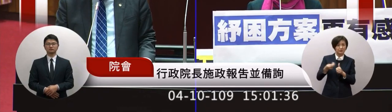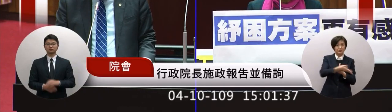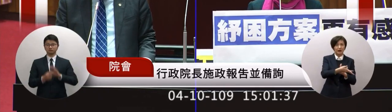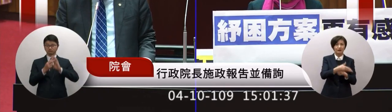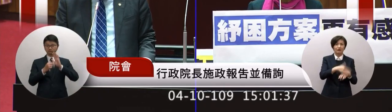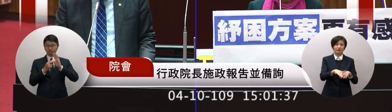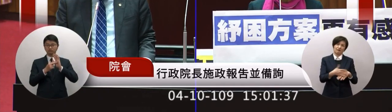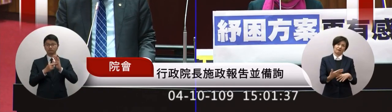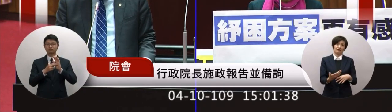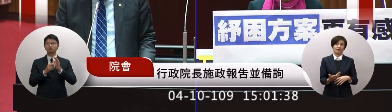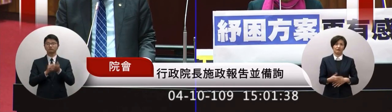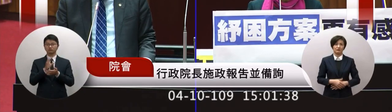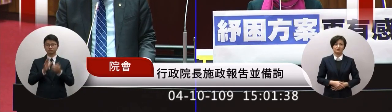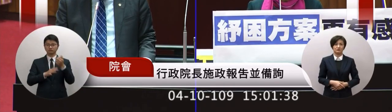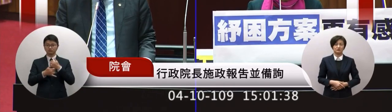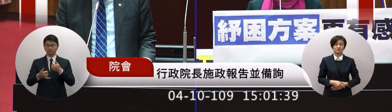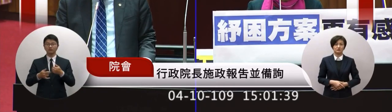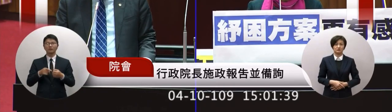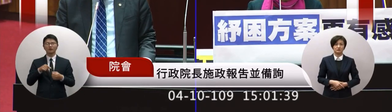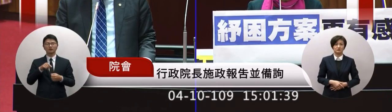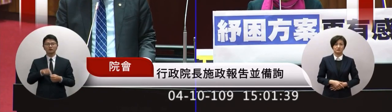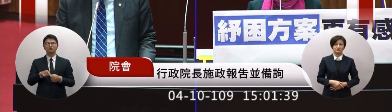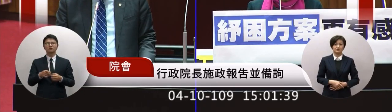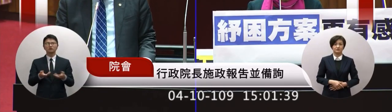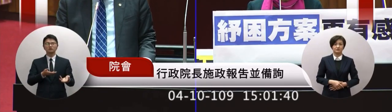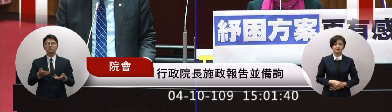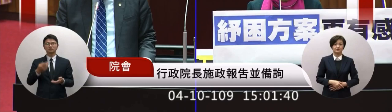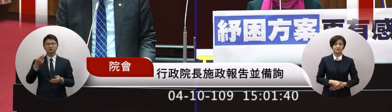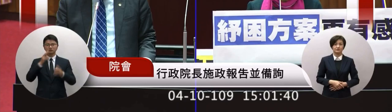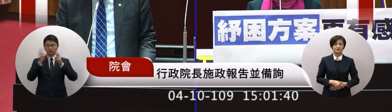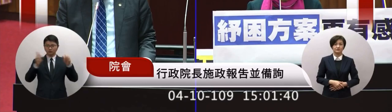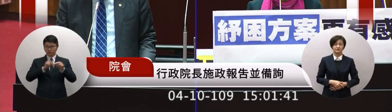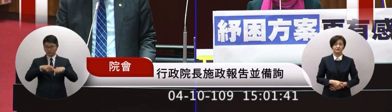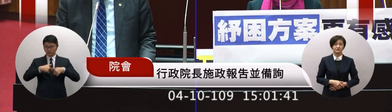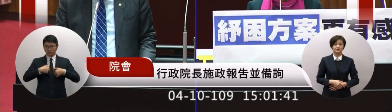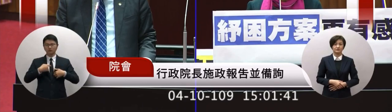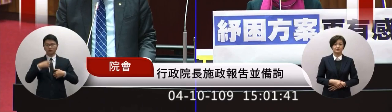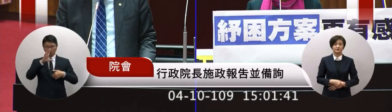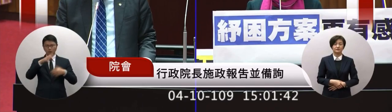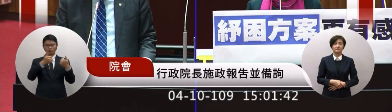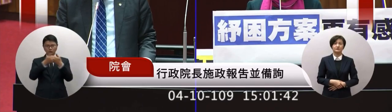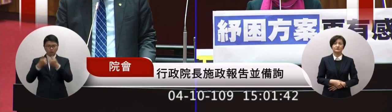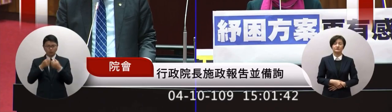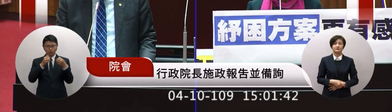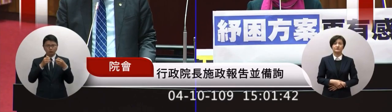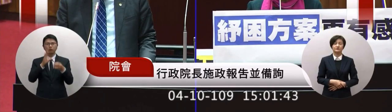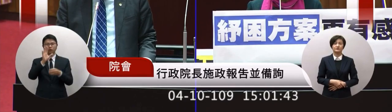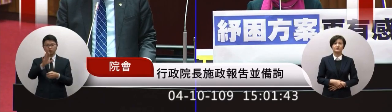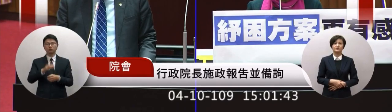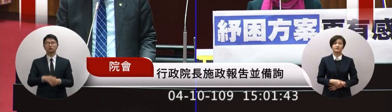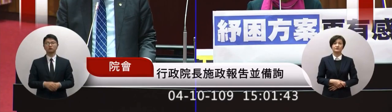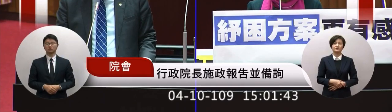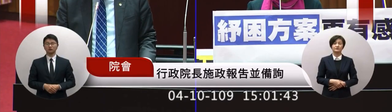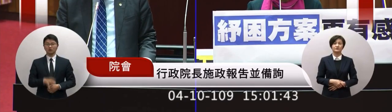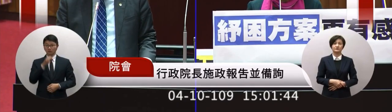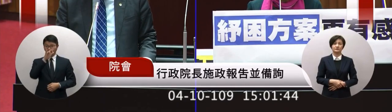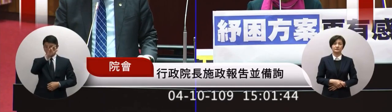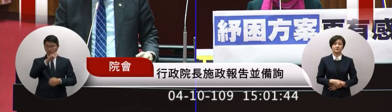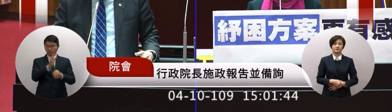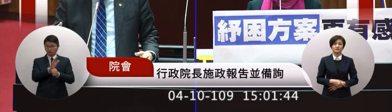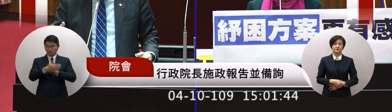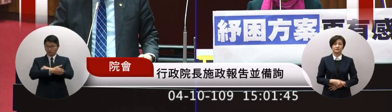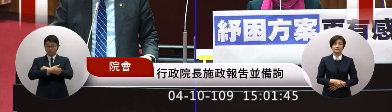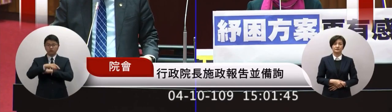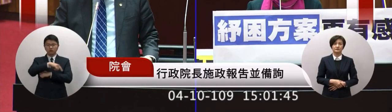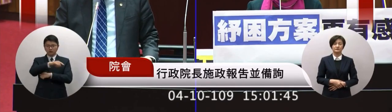明，我们在指挥中心曾经就这方面进行相关会议的讨论，那除了些提供机组人员包括他的一